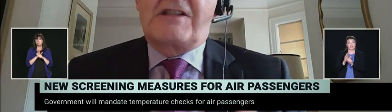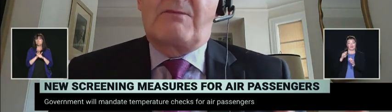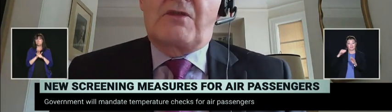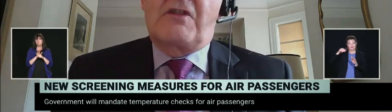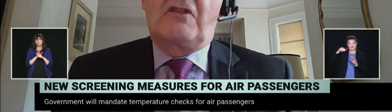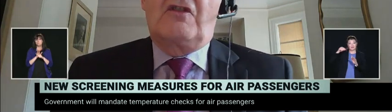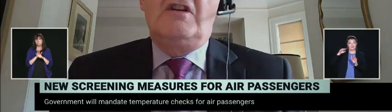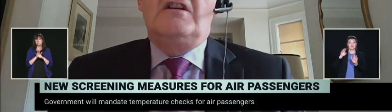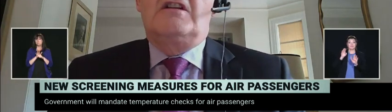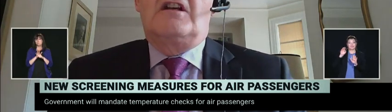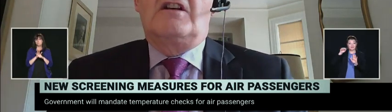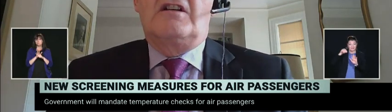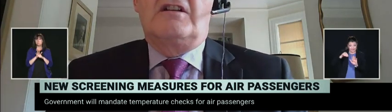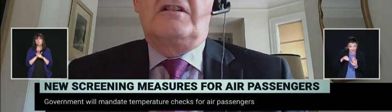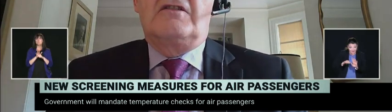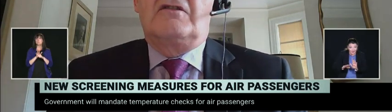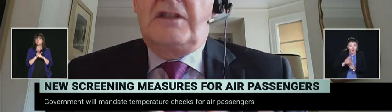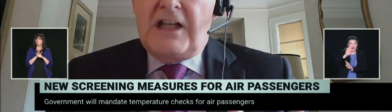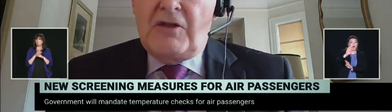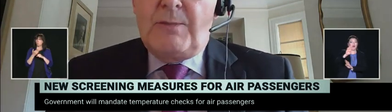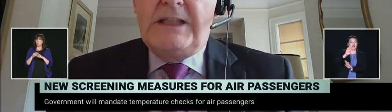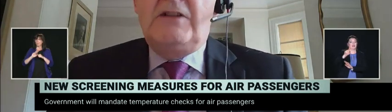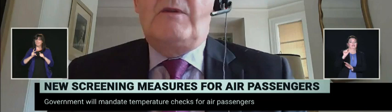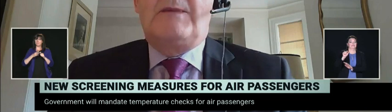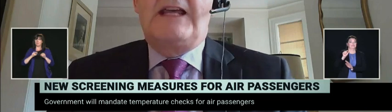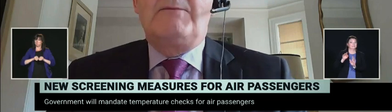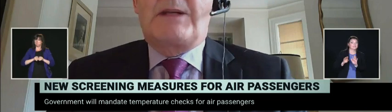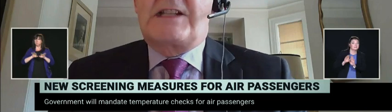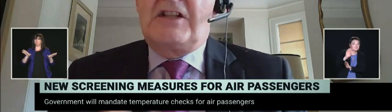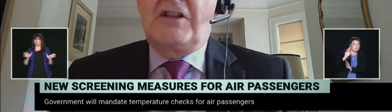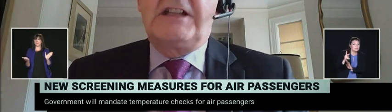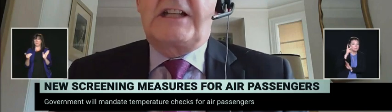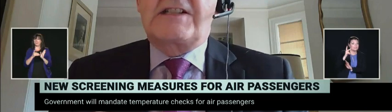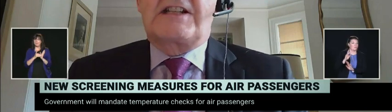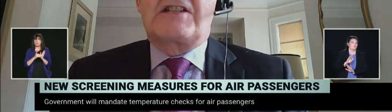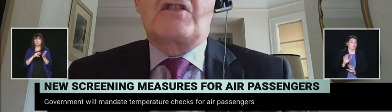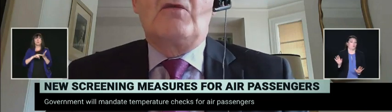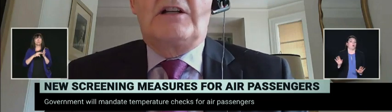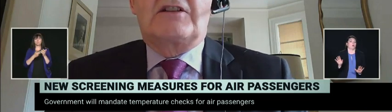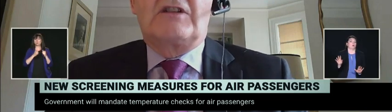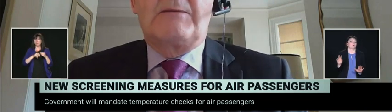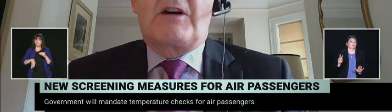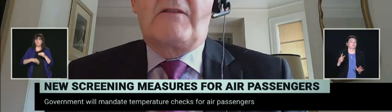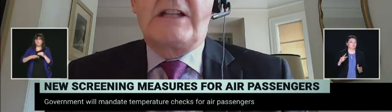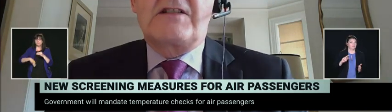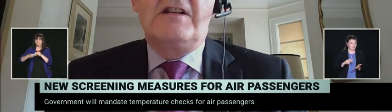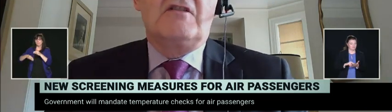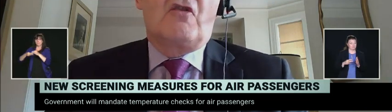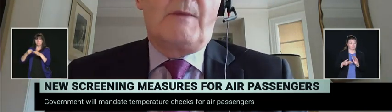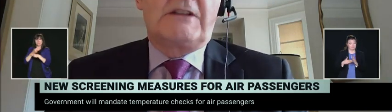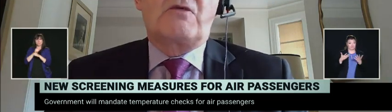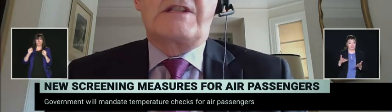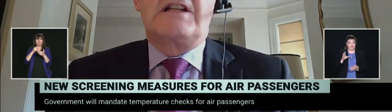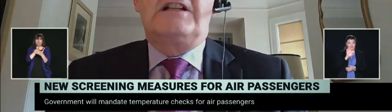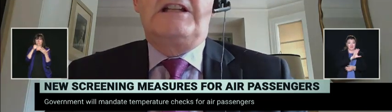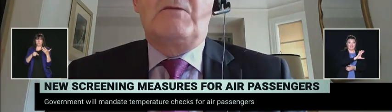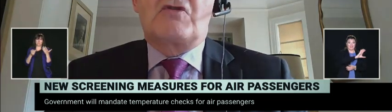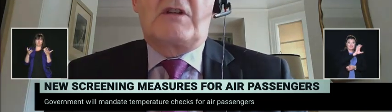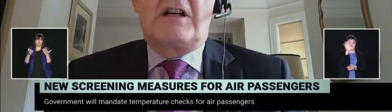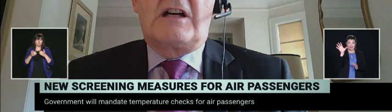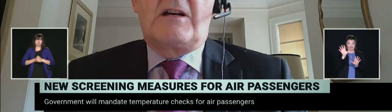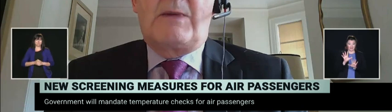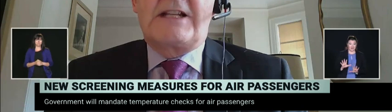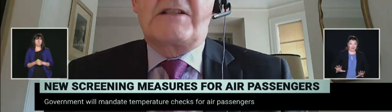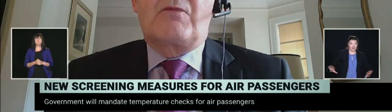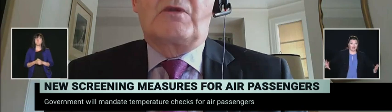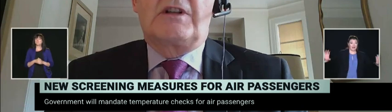possibles. Alors, c'est pour ça que dans le pays lui-même, parce qu'il y a des restrictions entre les provinces, qu'on mette aussi les